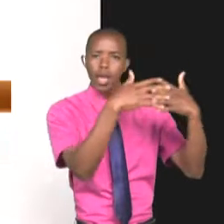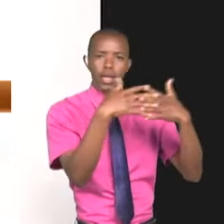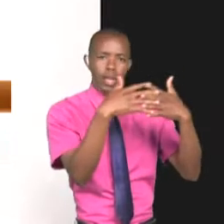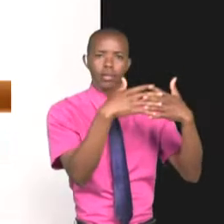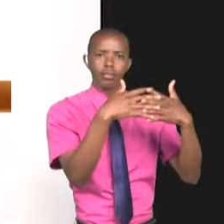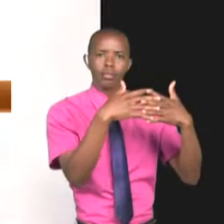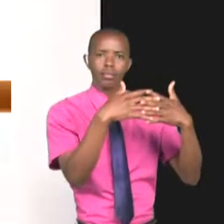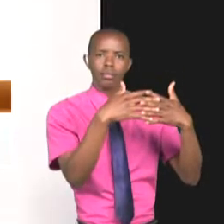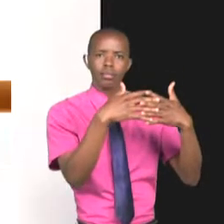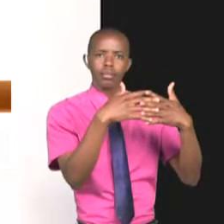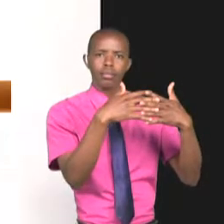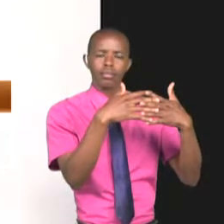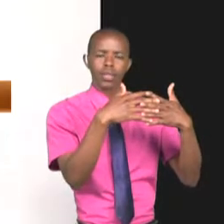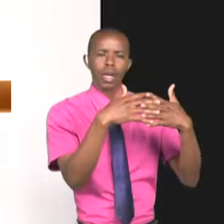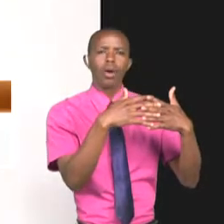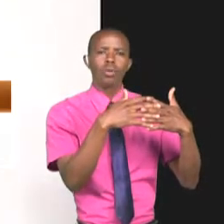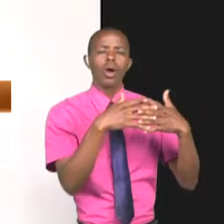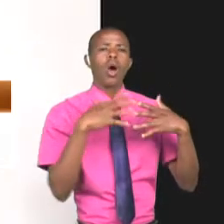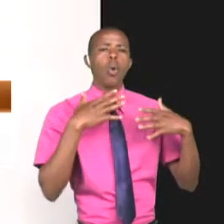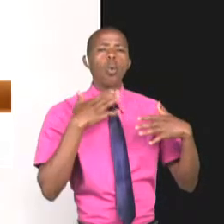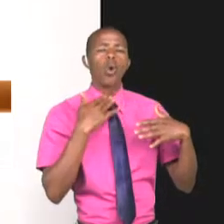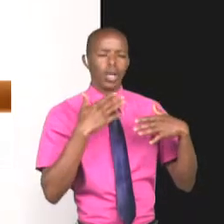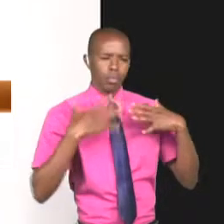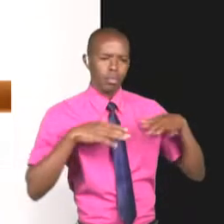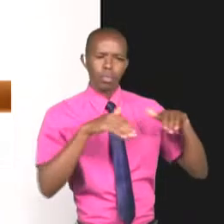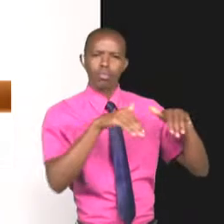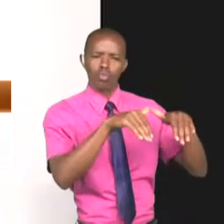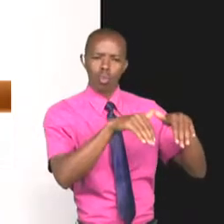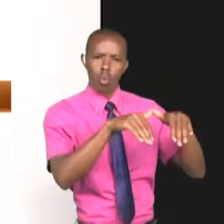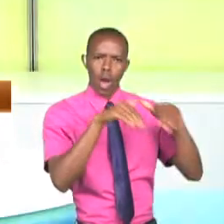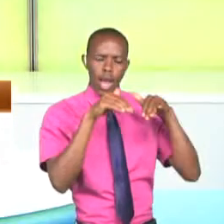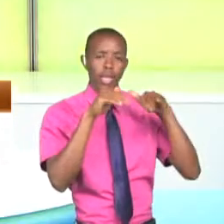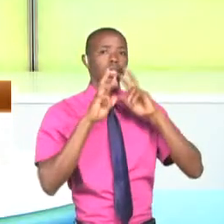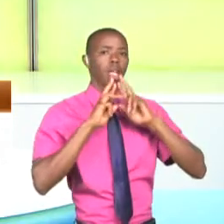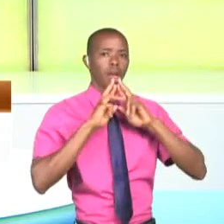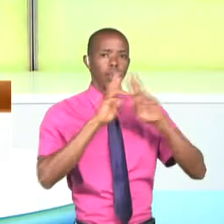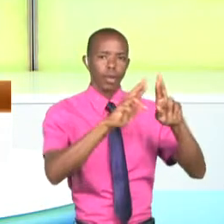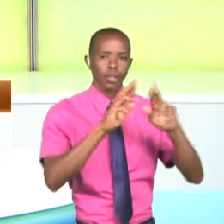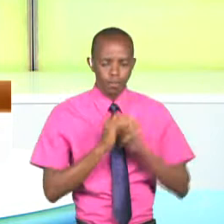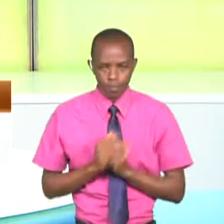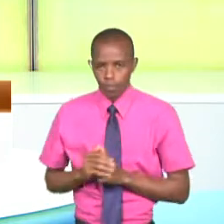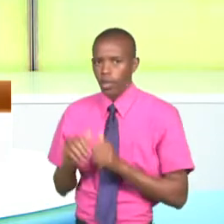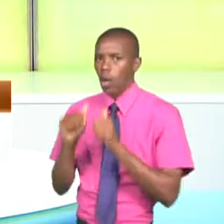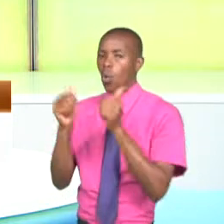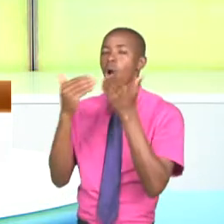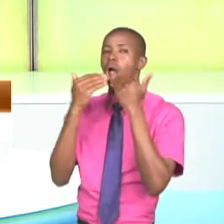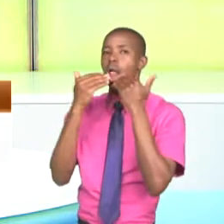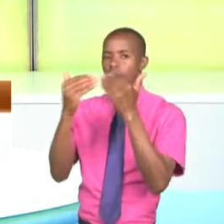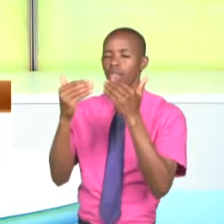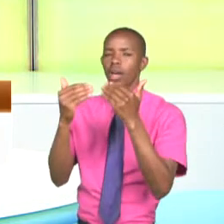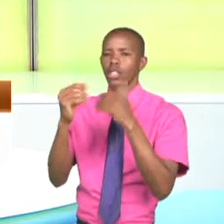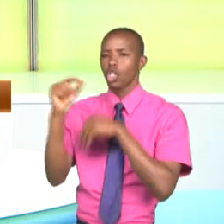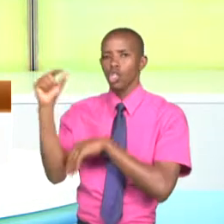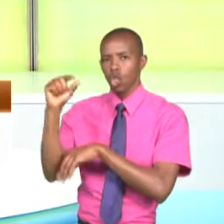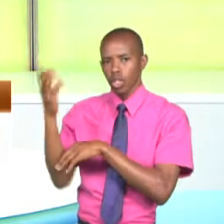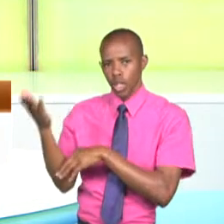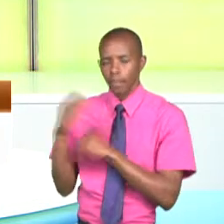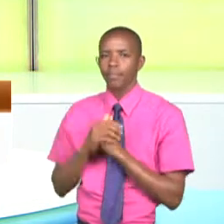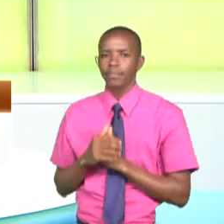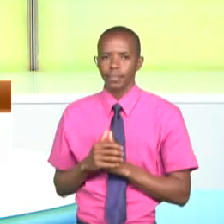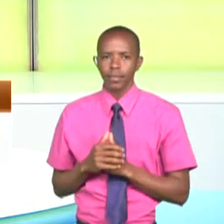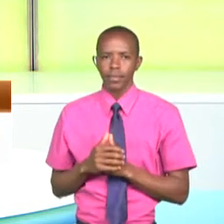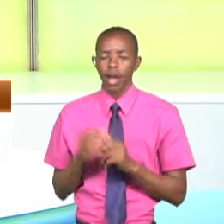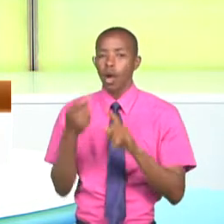watuliboli, watu wakuwe watulivu, wawe na subra, waongoje matokeo. Safi, shukran sana George Manyange, moja kwa